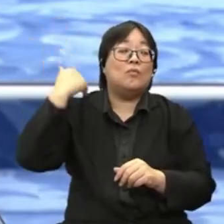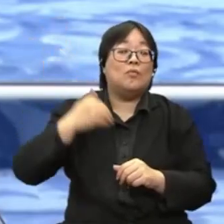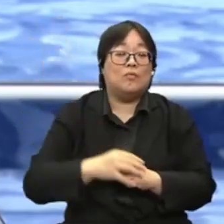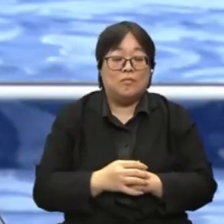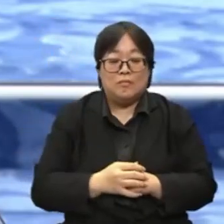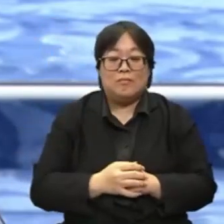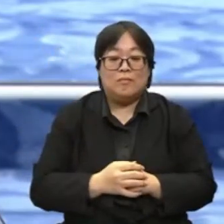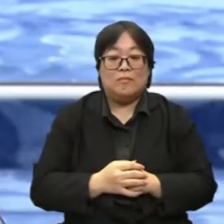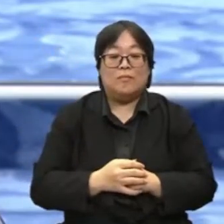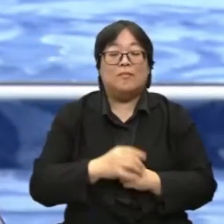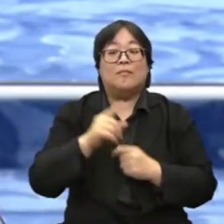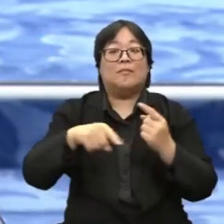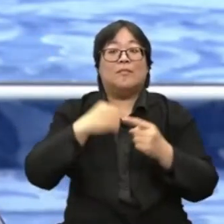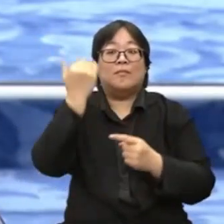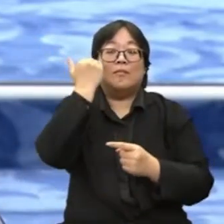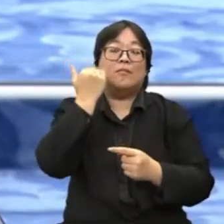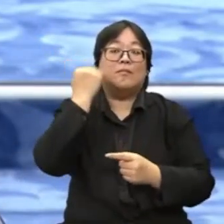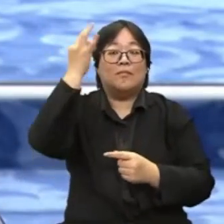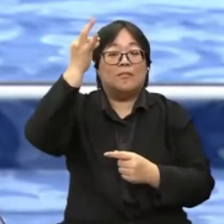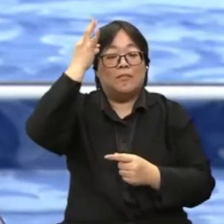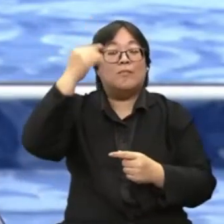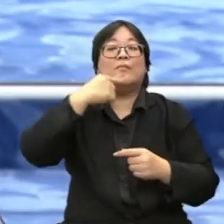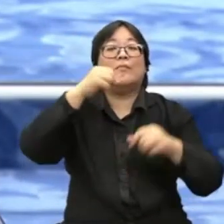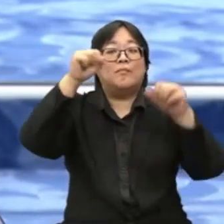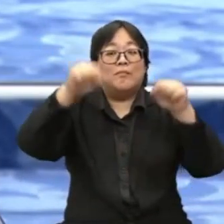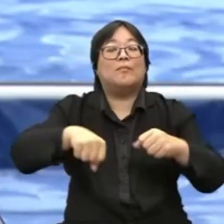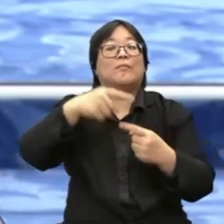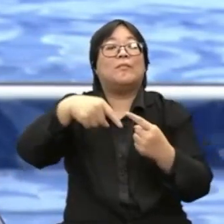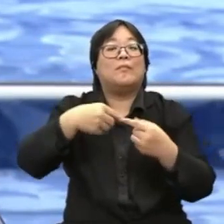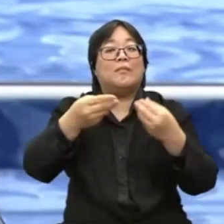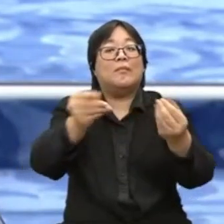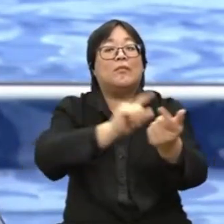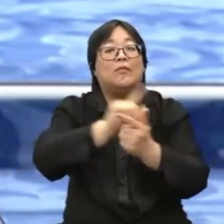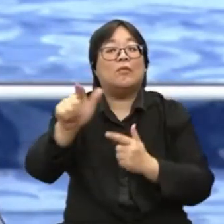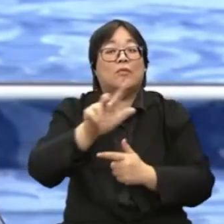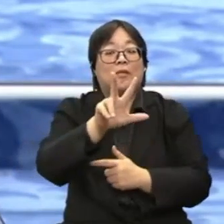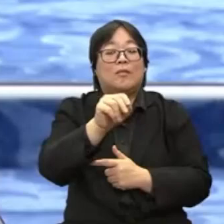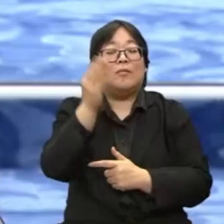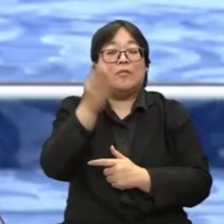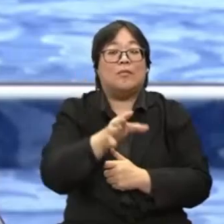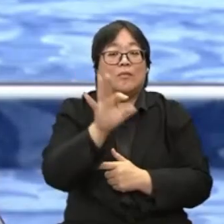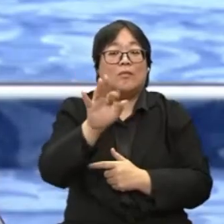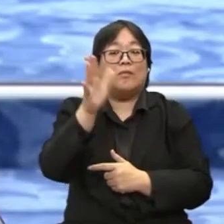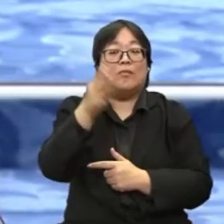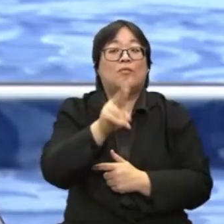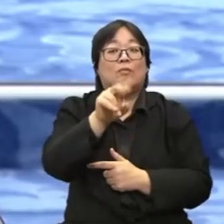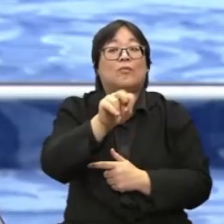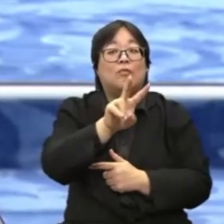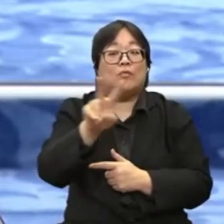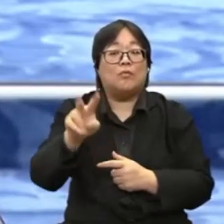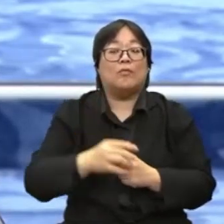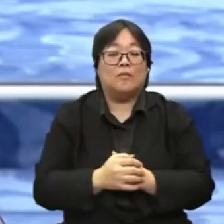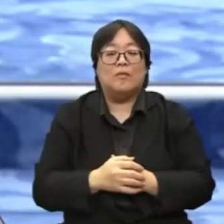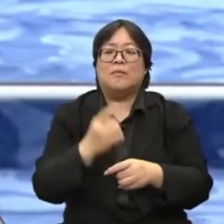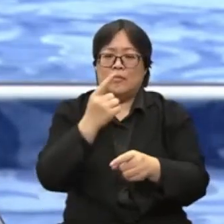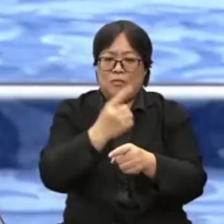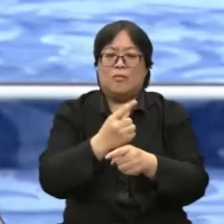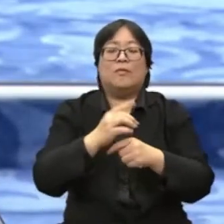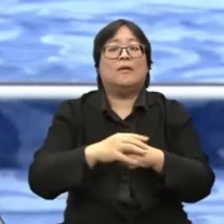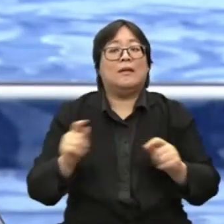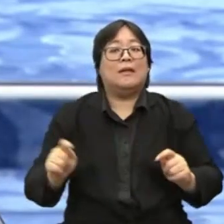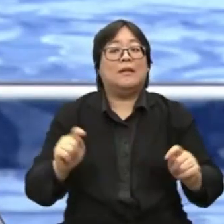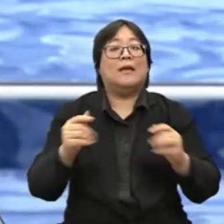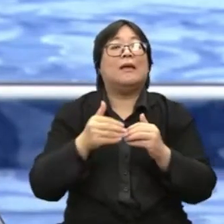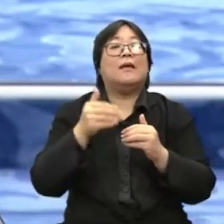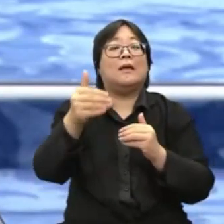itu bila mahkamah persekutuan beri kebenaran bila 30 September 2022 betul tindakan